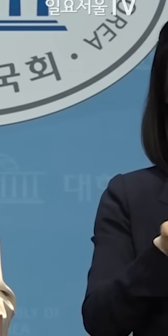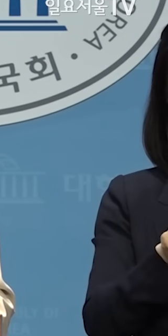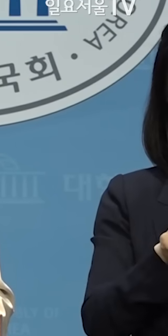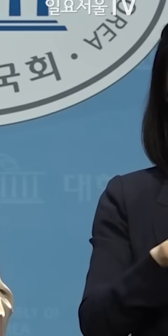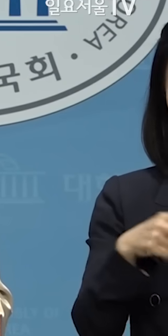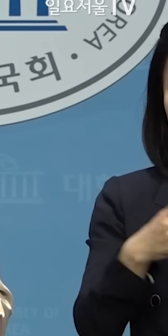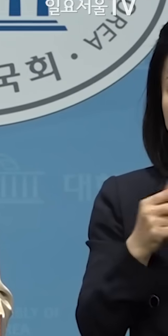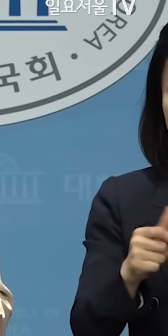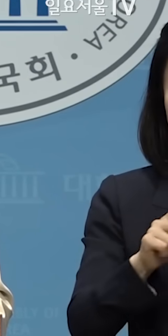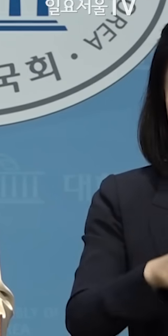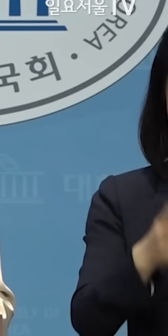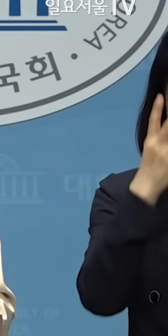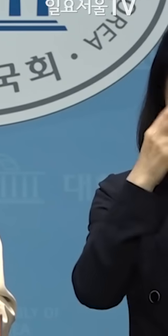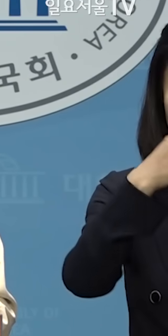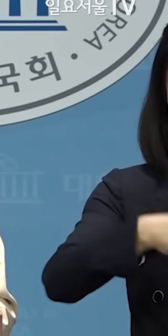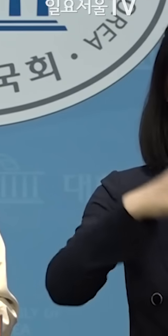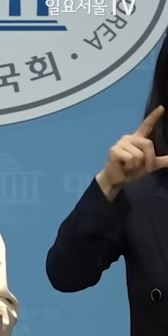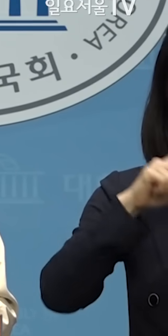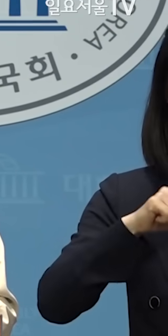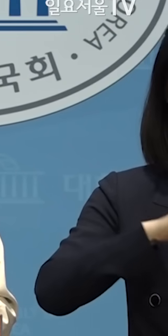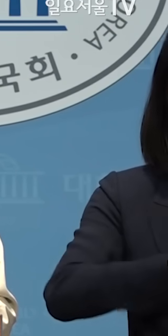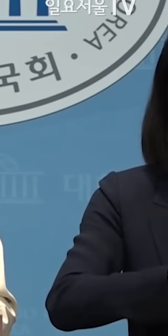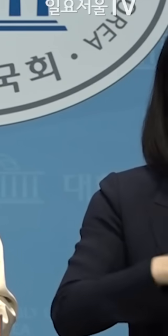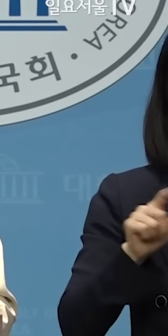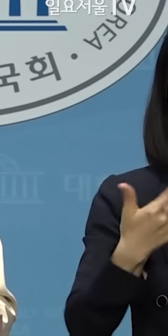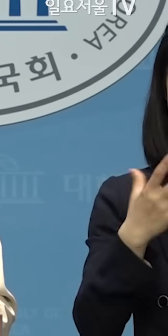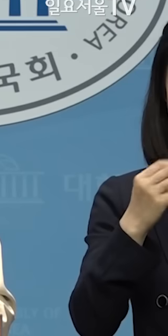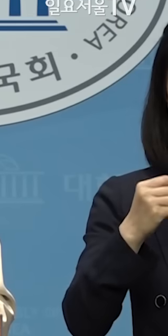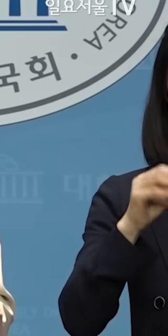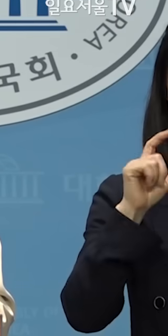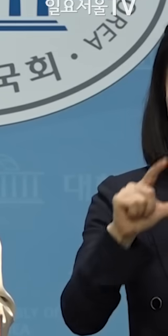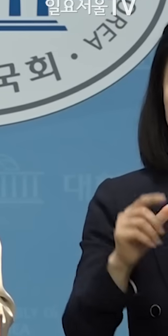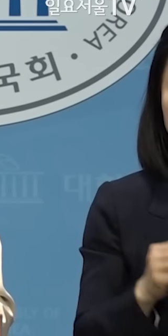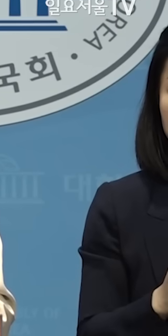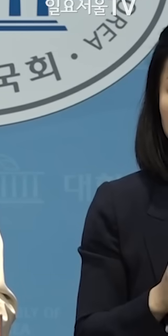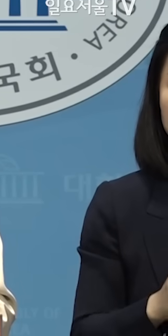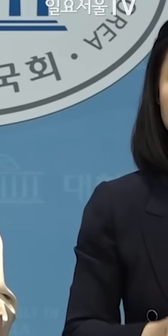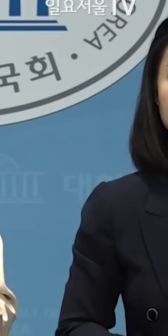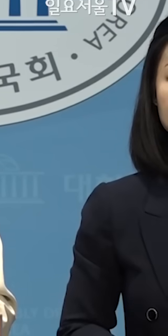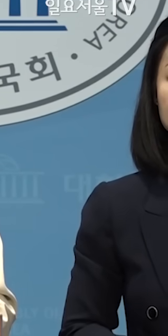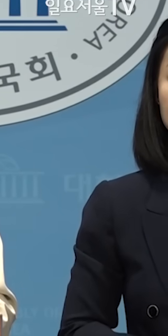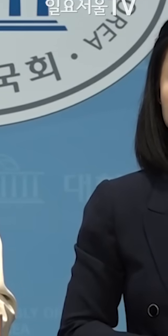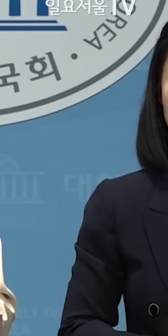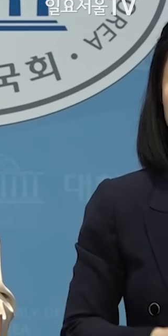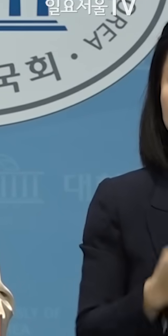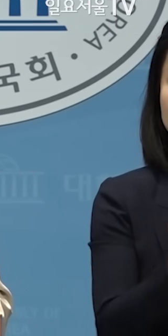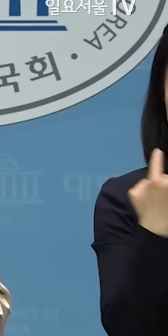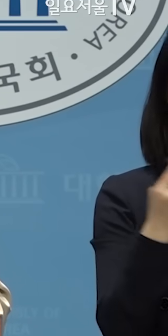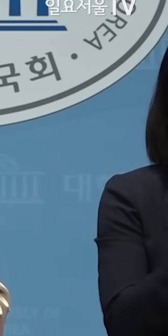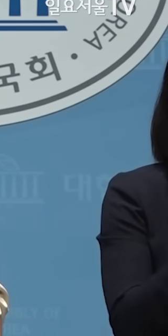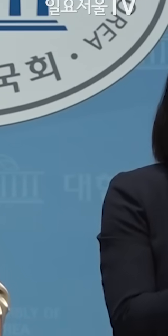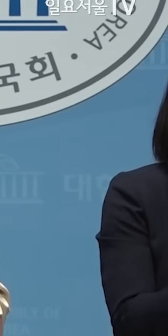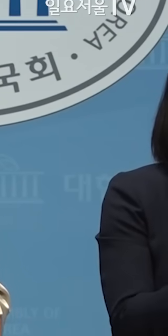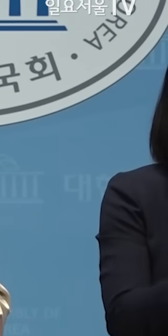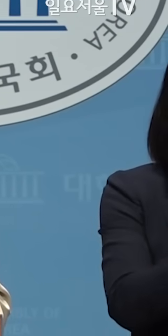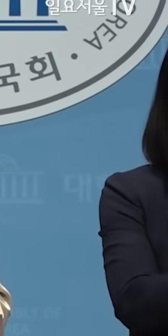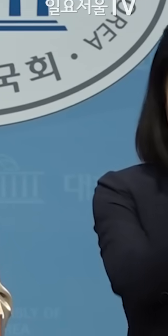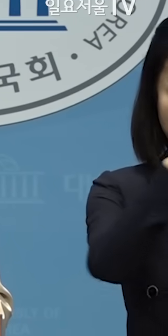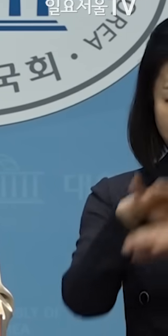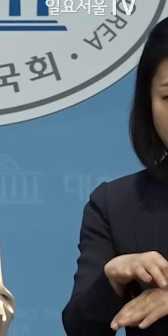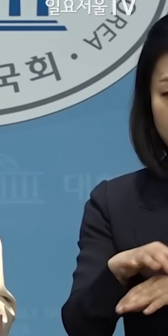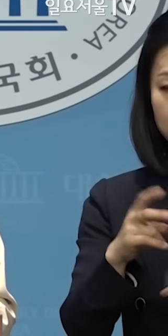2심에서 징역 2년과 추진 600만 원이 선고되었습니다이는 지난해 1심의 형량이 그대로